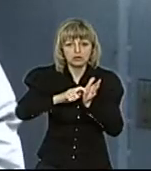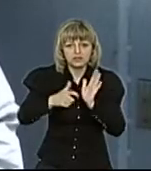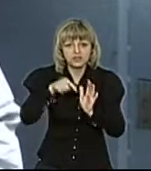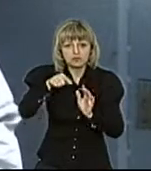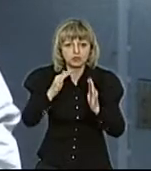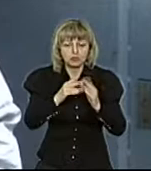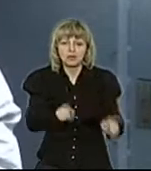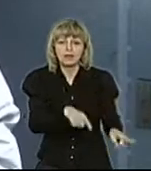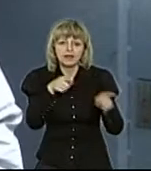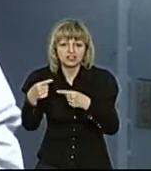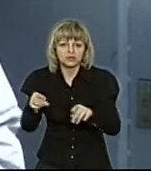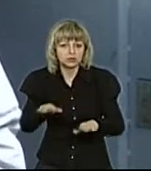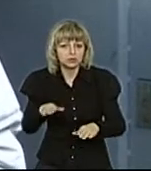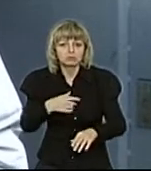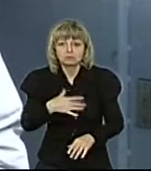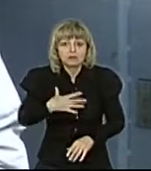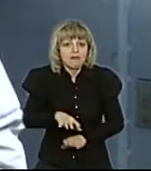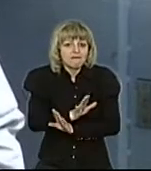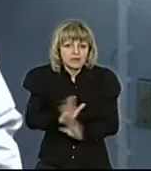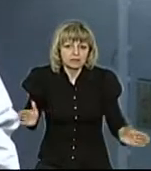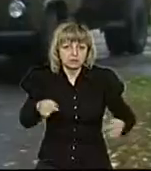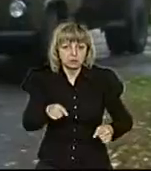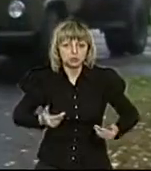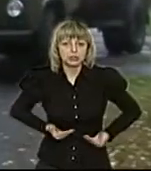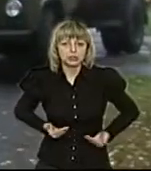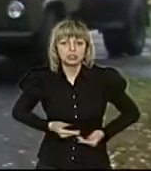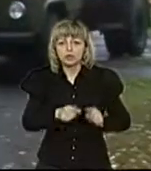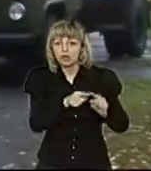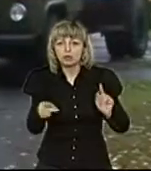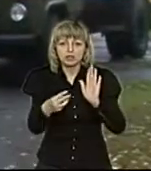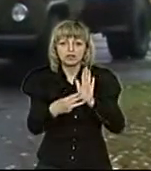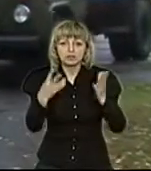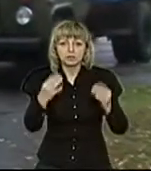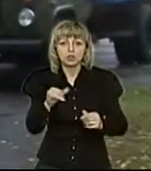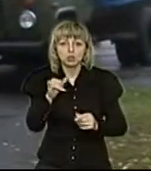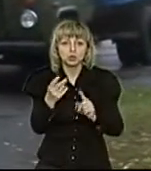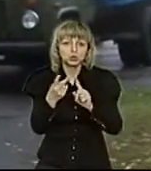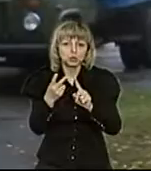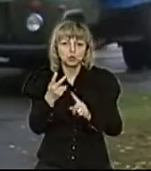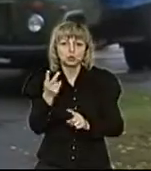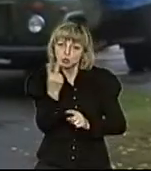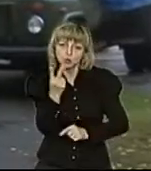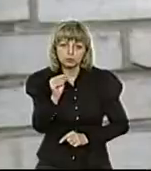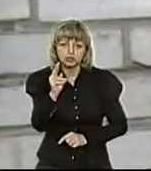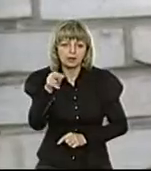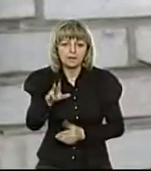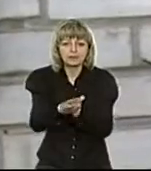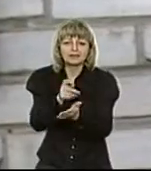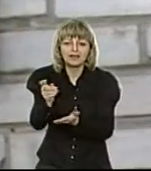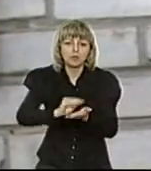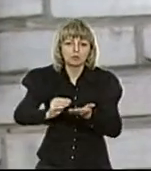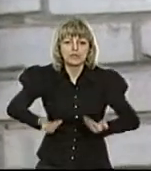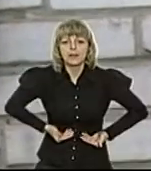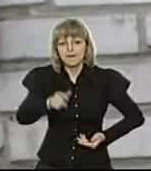будинку, переїжджати, бо вже не винесімо жити тут. Протягом 8 днів у другому ЖКП на заявку, яку писали